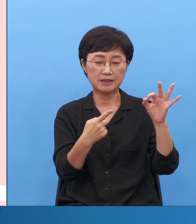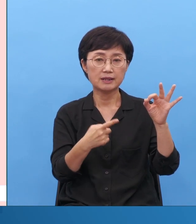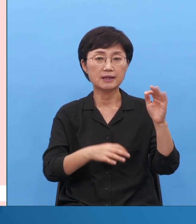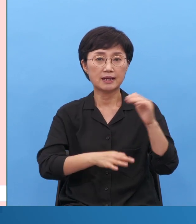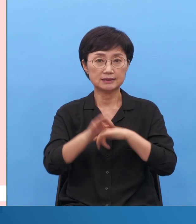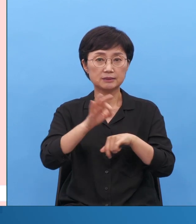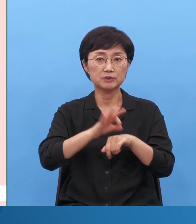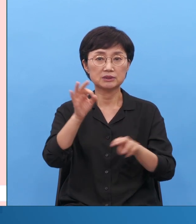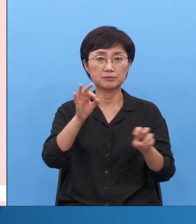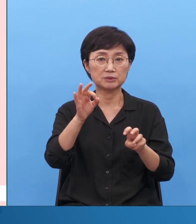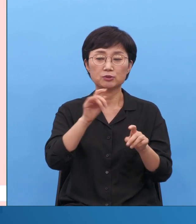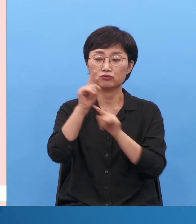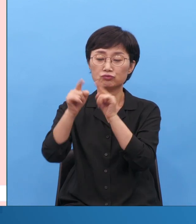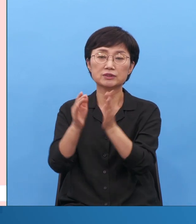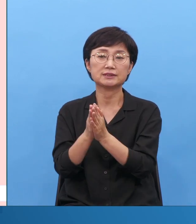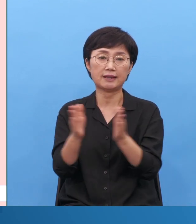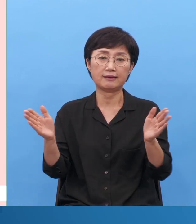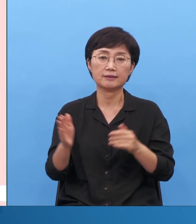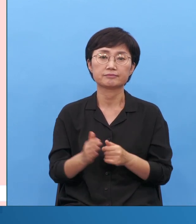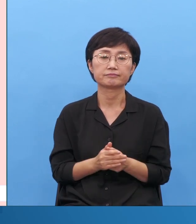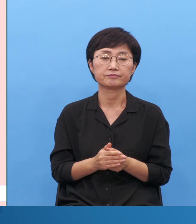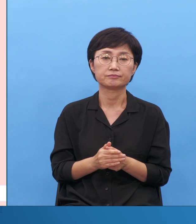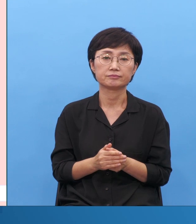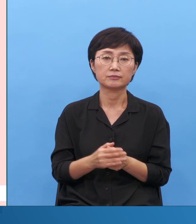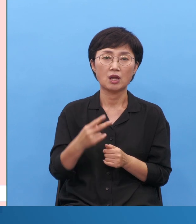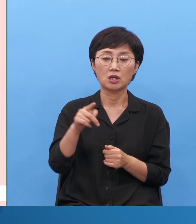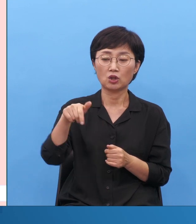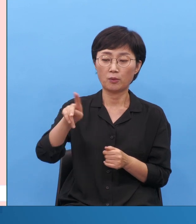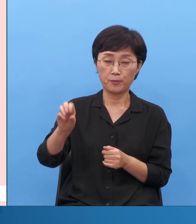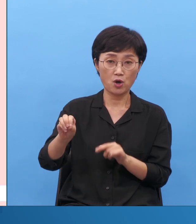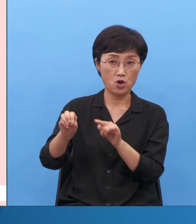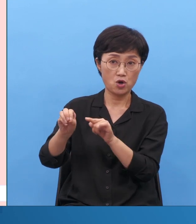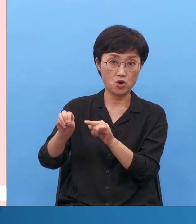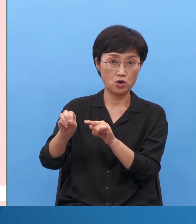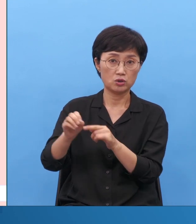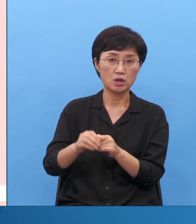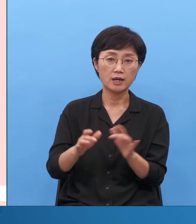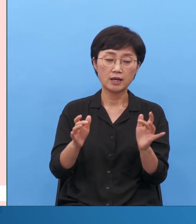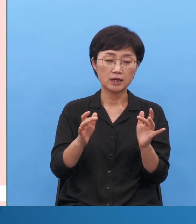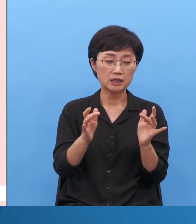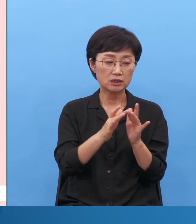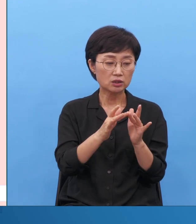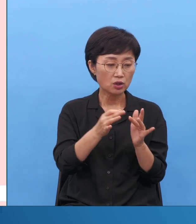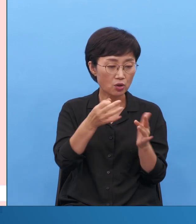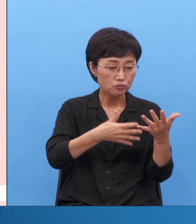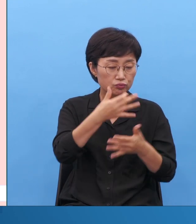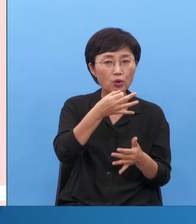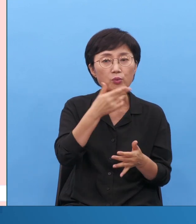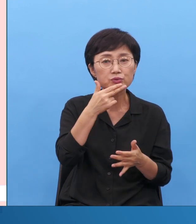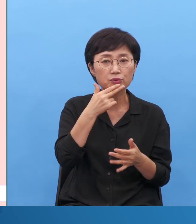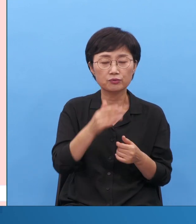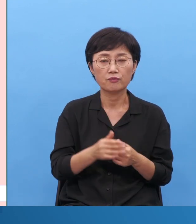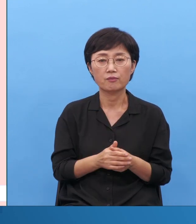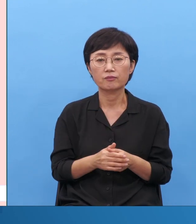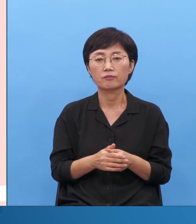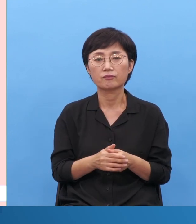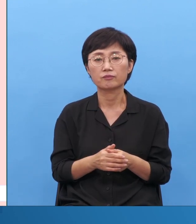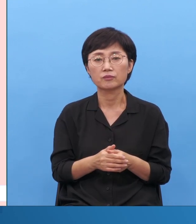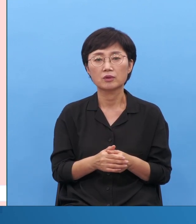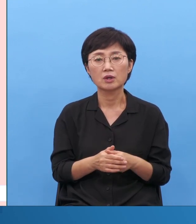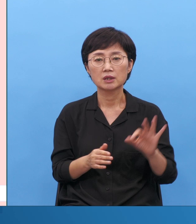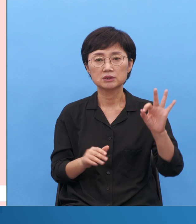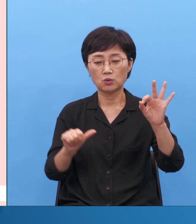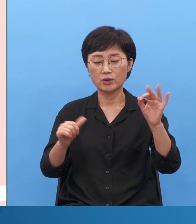10시 30분에 시작합니다. 덕평 RUTC에서 열리며 온라인 훈련은 진행되지 않습니다. 오는